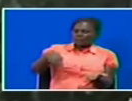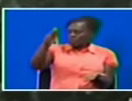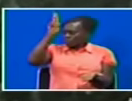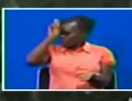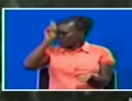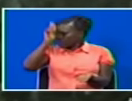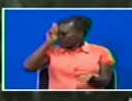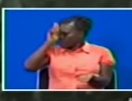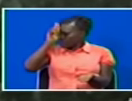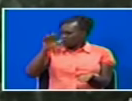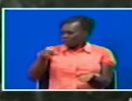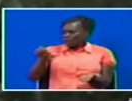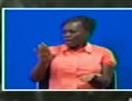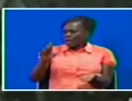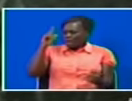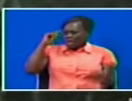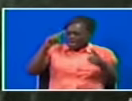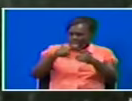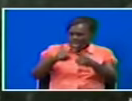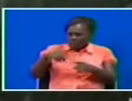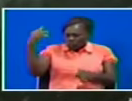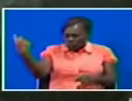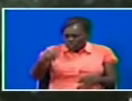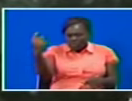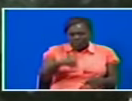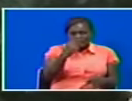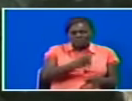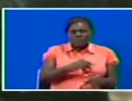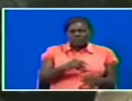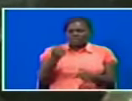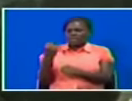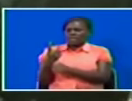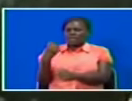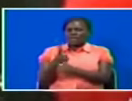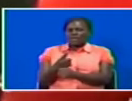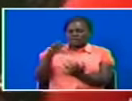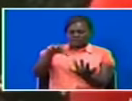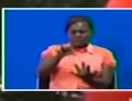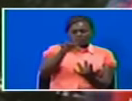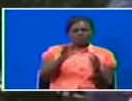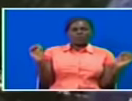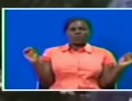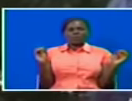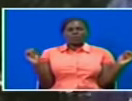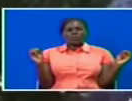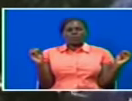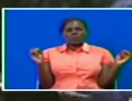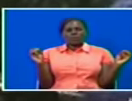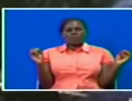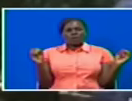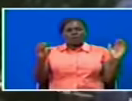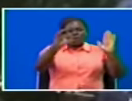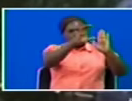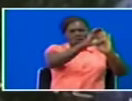maasikari walikuwa haja yao kutuumiza sisi tarehe 11 tusiwe katika mchujo. Katiba